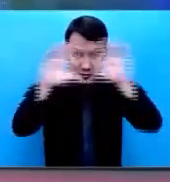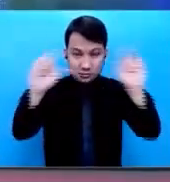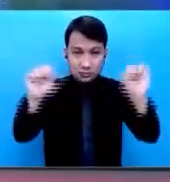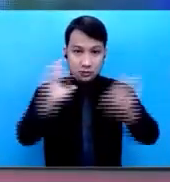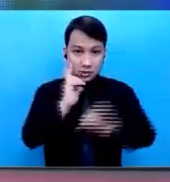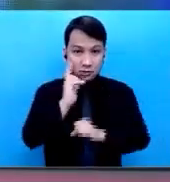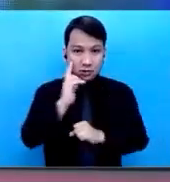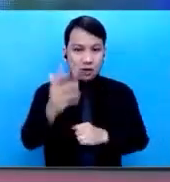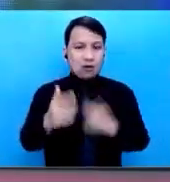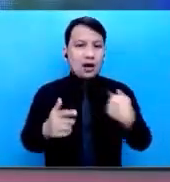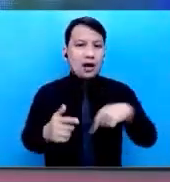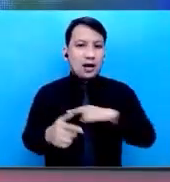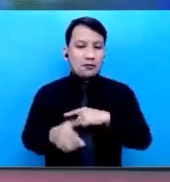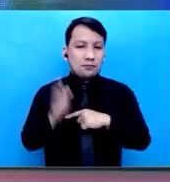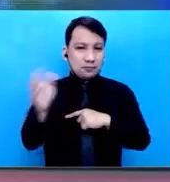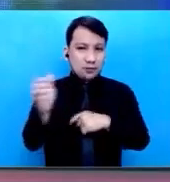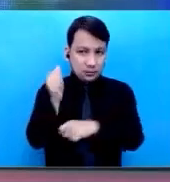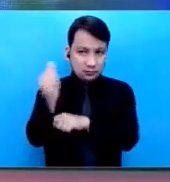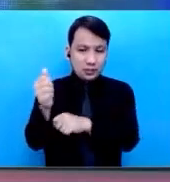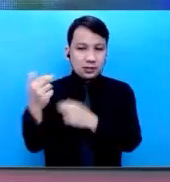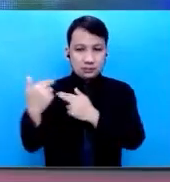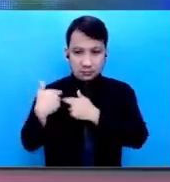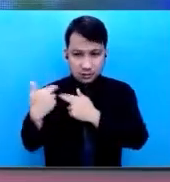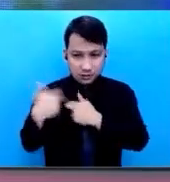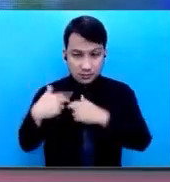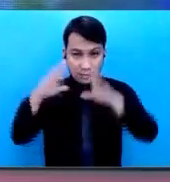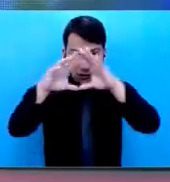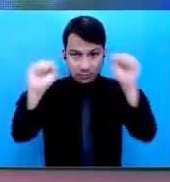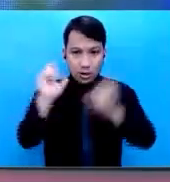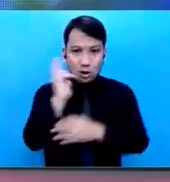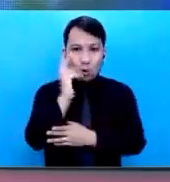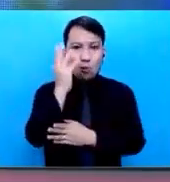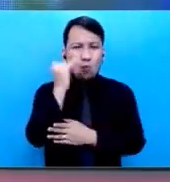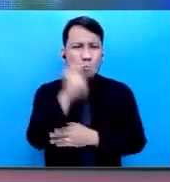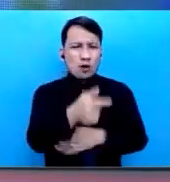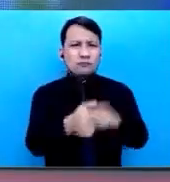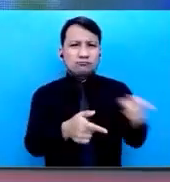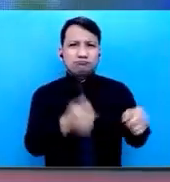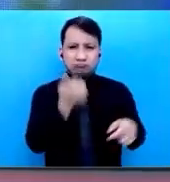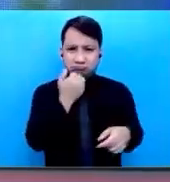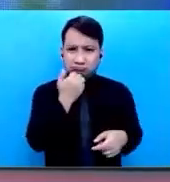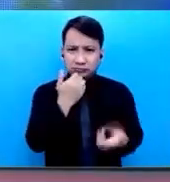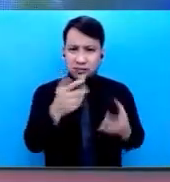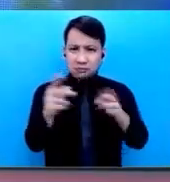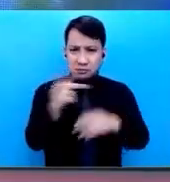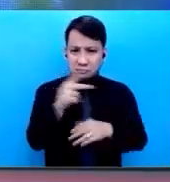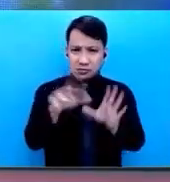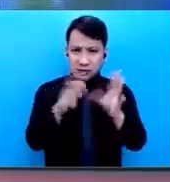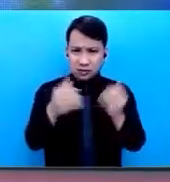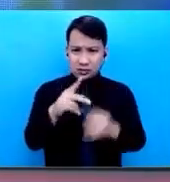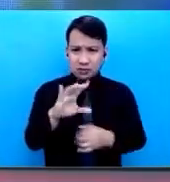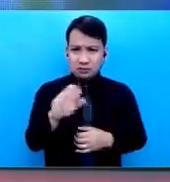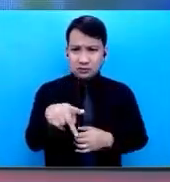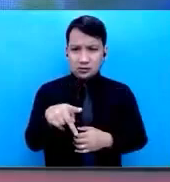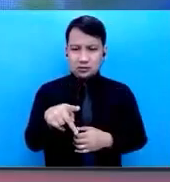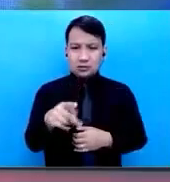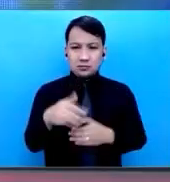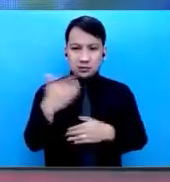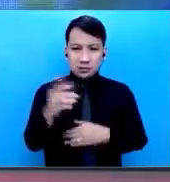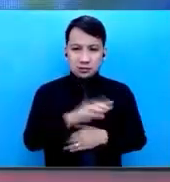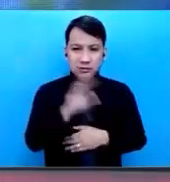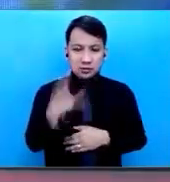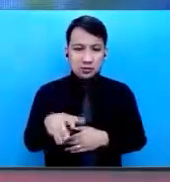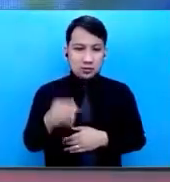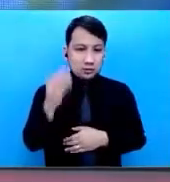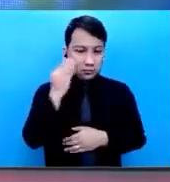may pananagutan ng Pangulo dahil daw sa pagkonsinti sa mga anomalya sa formally. Nasa frontline ang balitang yan, si Mayan